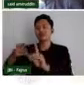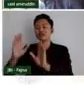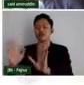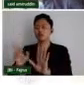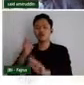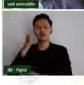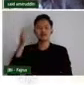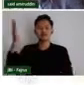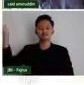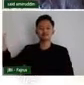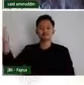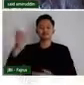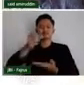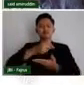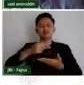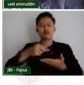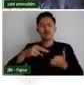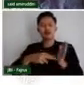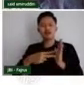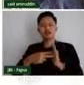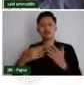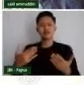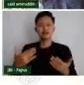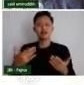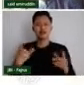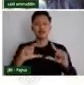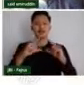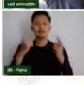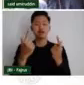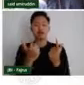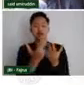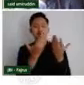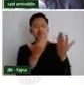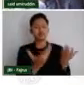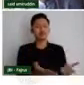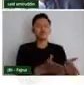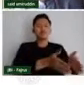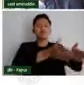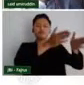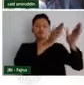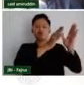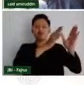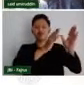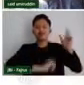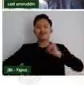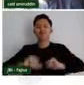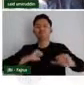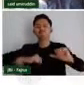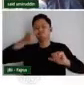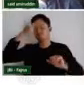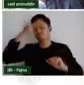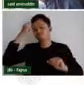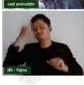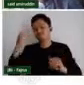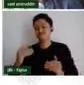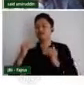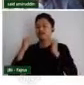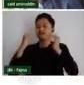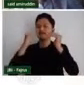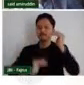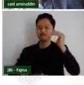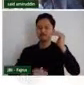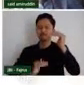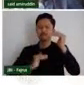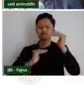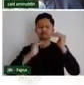sekolah. Sekolah adalah lembaga atau bangunan yang dipakai untuk aktivitas belajar dan mengajar sesuai dengan jenjang pendidikannya. Ini sesuai dengan Kamus Besar Bahasa